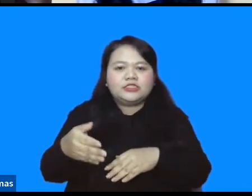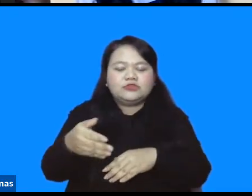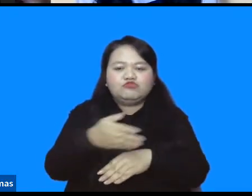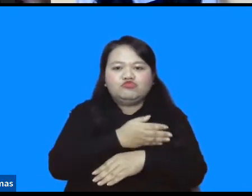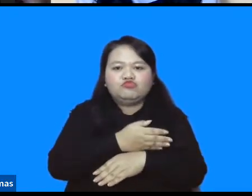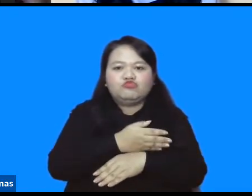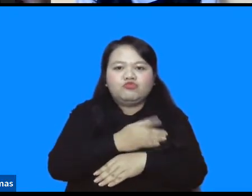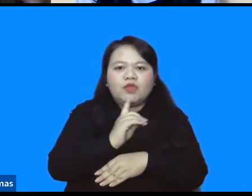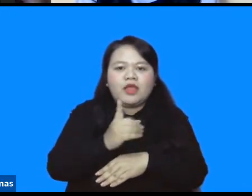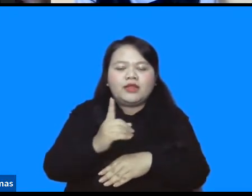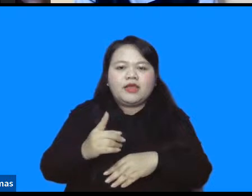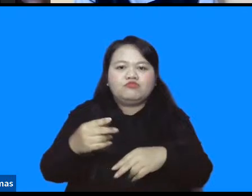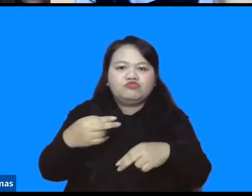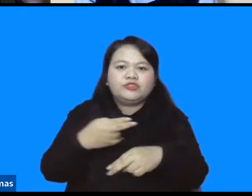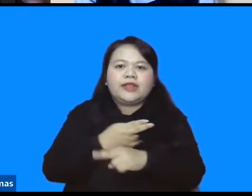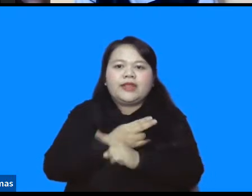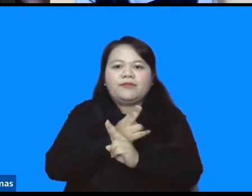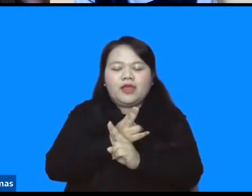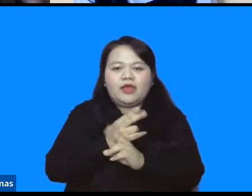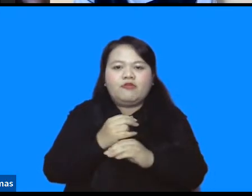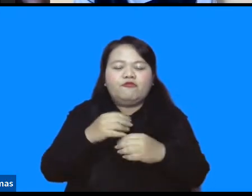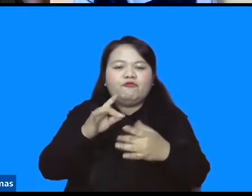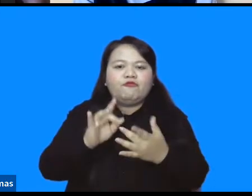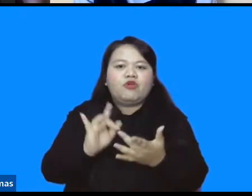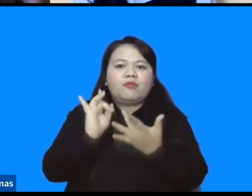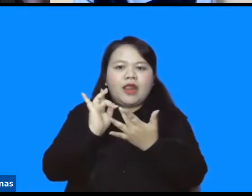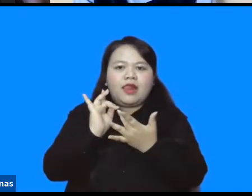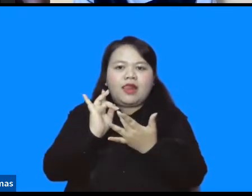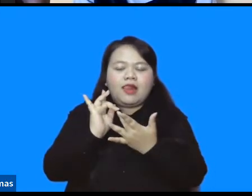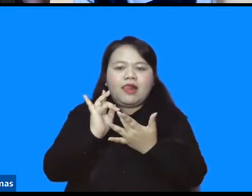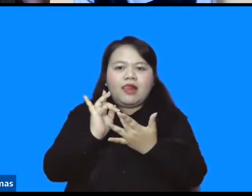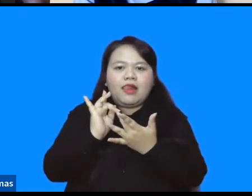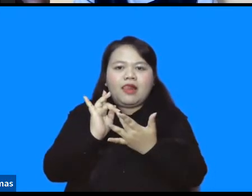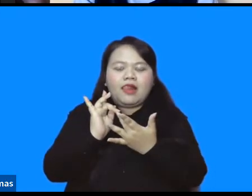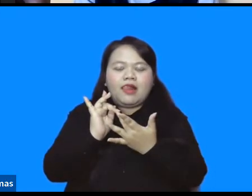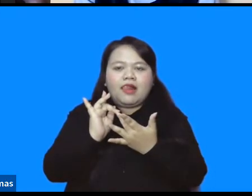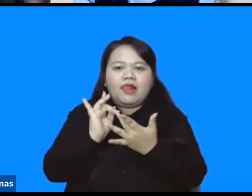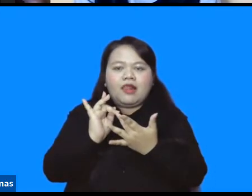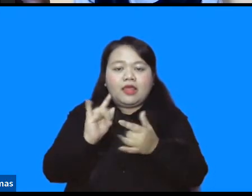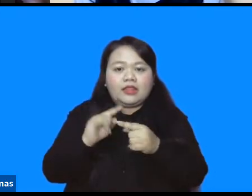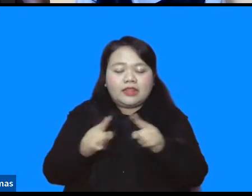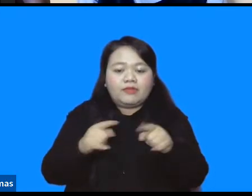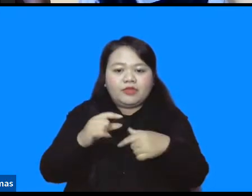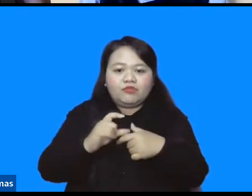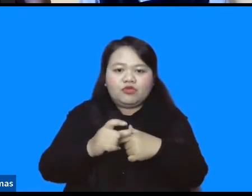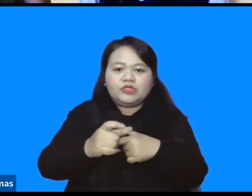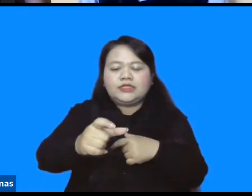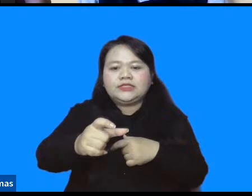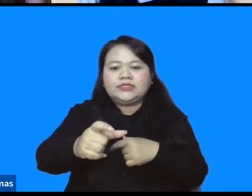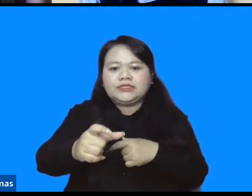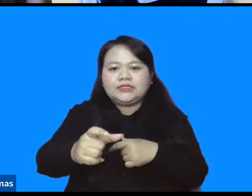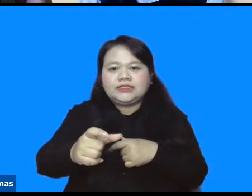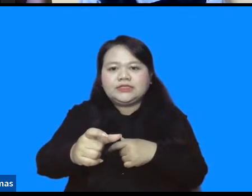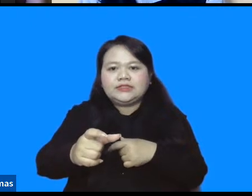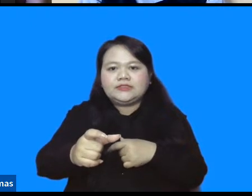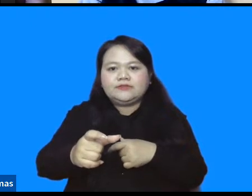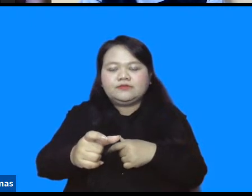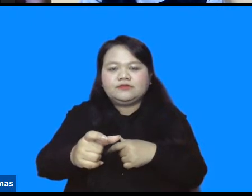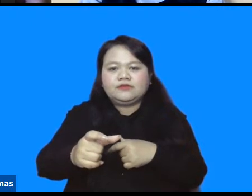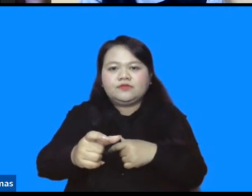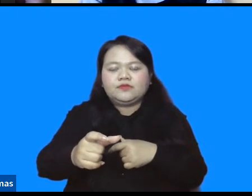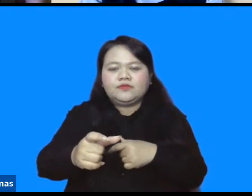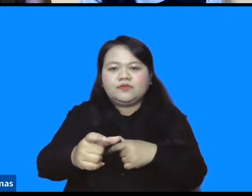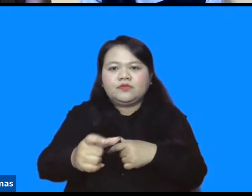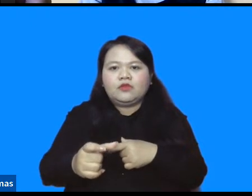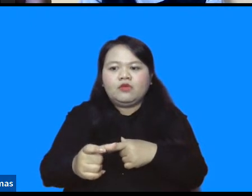kepada musrenbang yang formal seperti itu juga. Tetapi dalam proses itu pun kelihatan